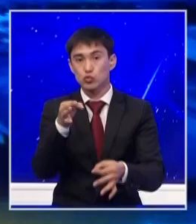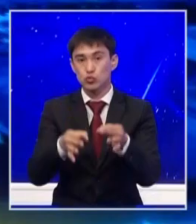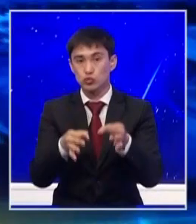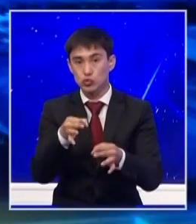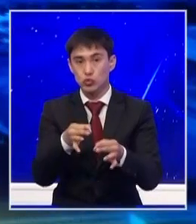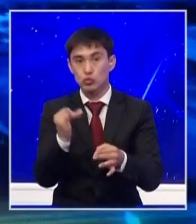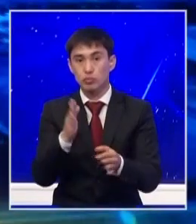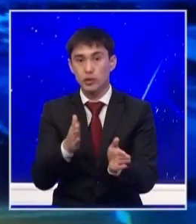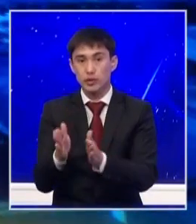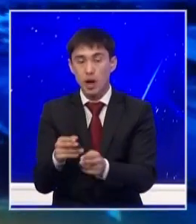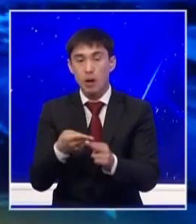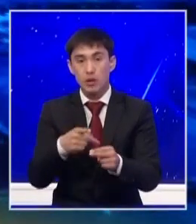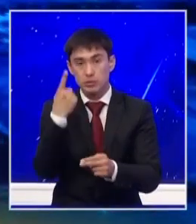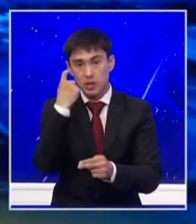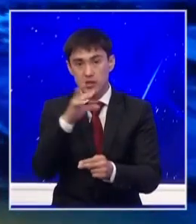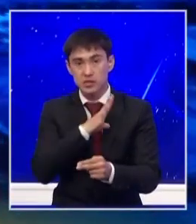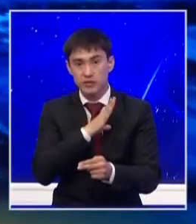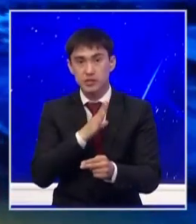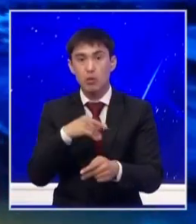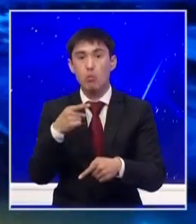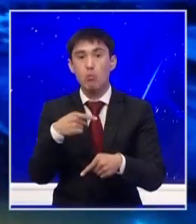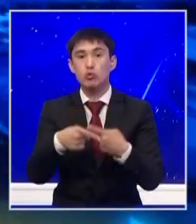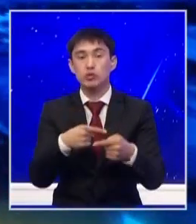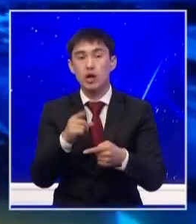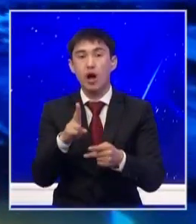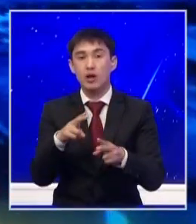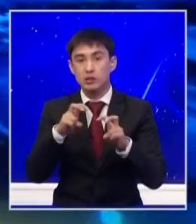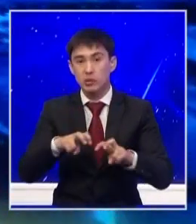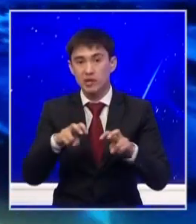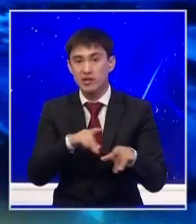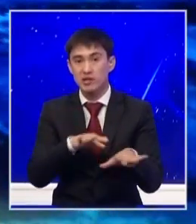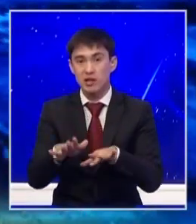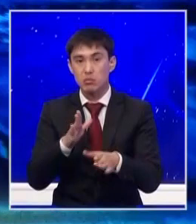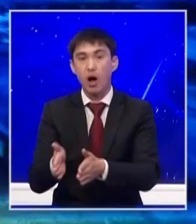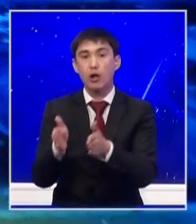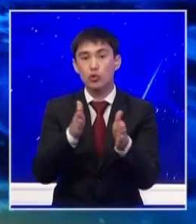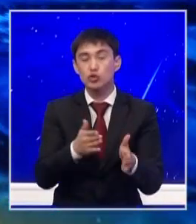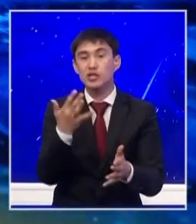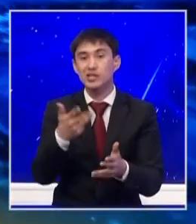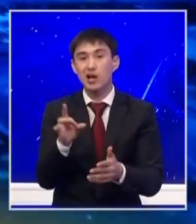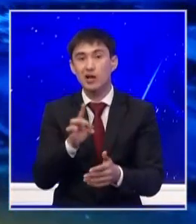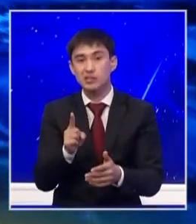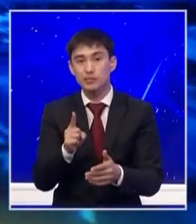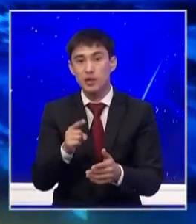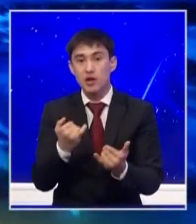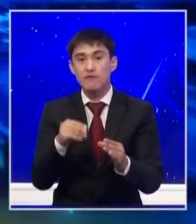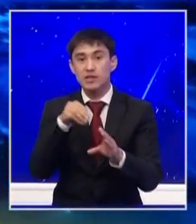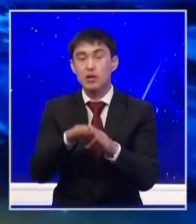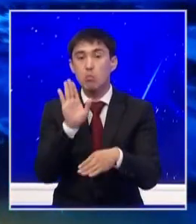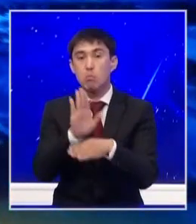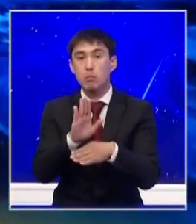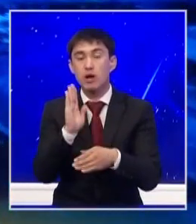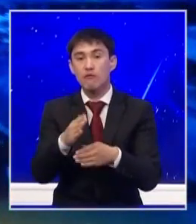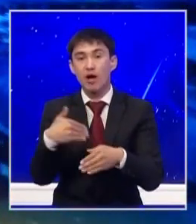зал суда в принудительном порядке об этом стало известно после того как рассмотрение дела было отложено несколько раз вынесение